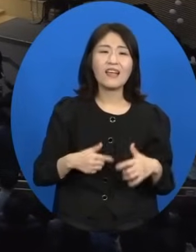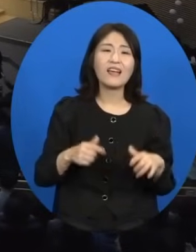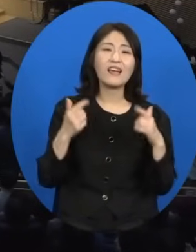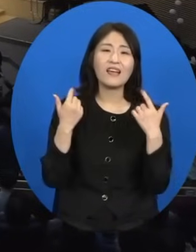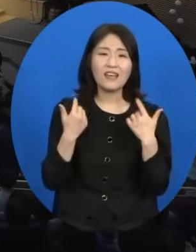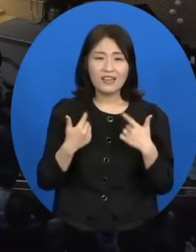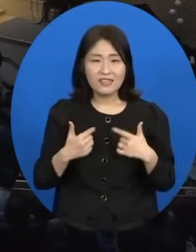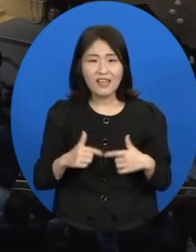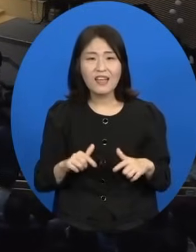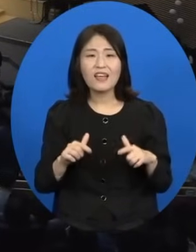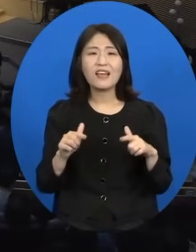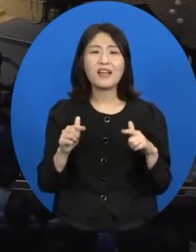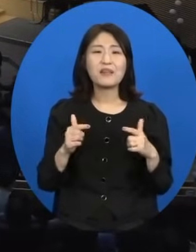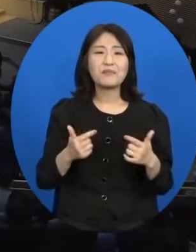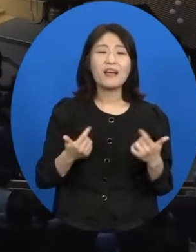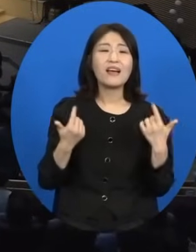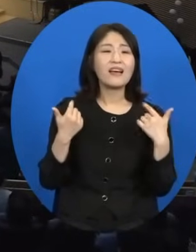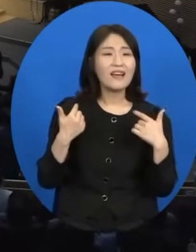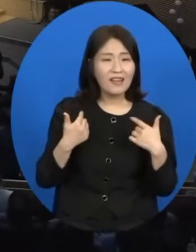날마다